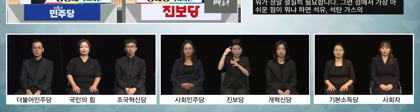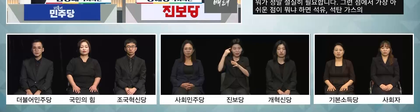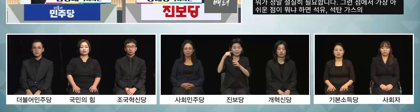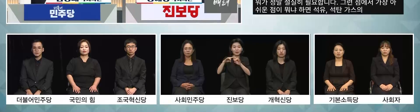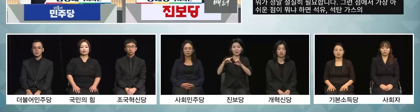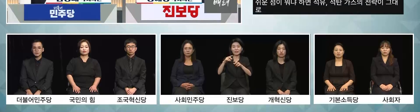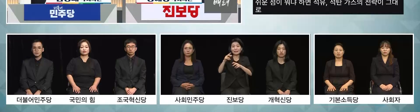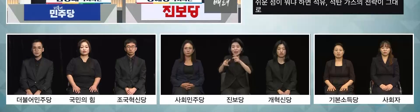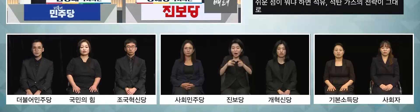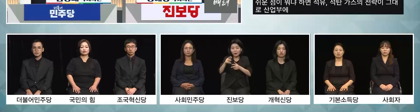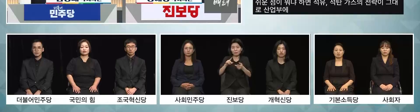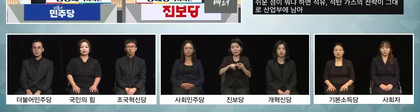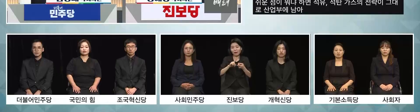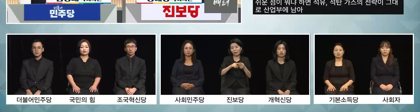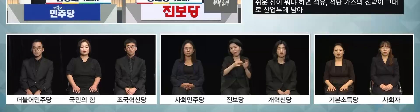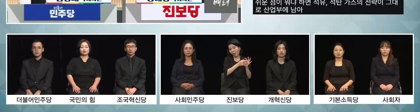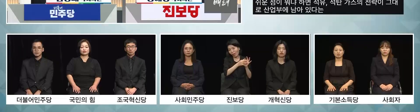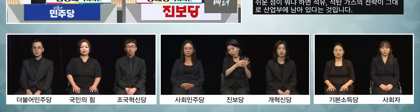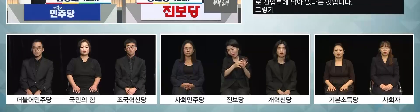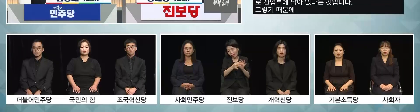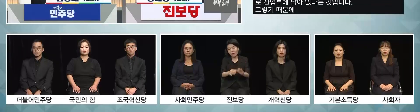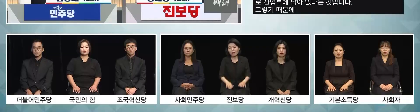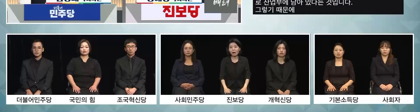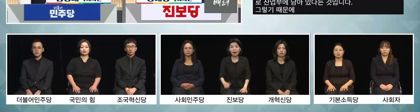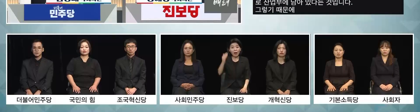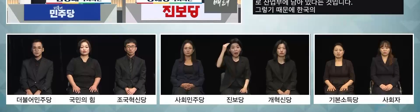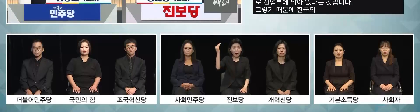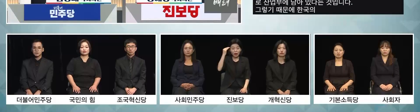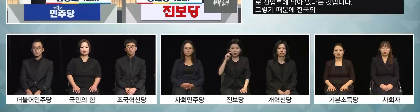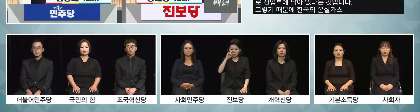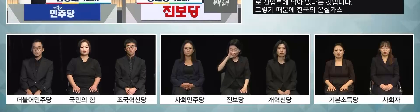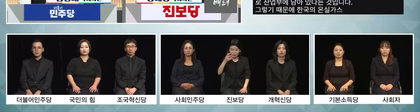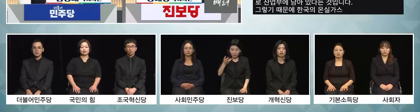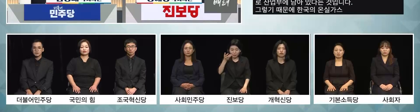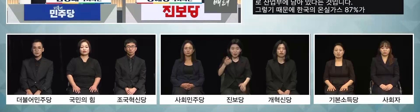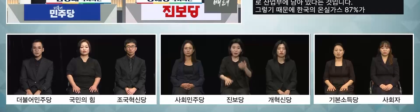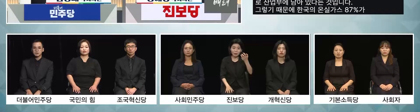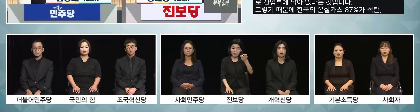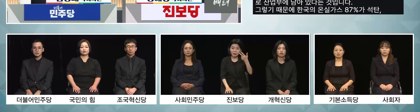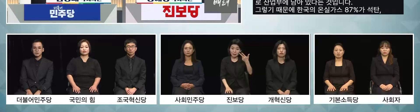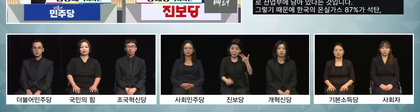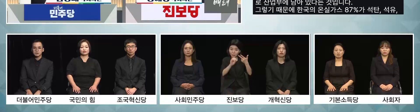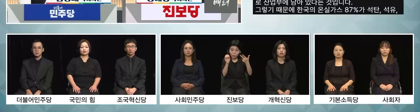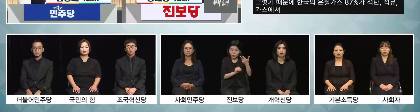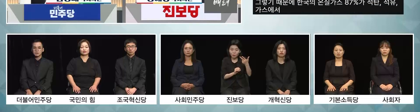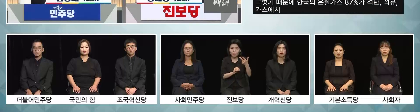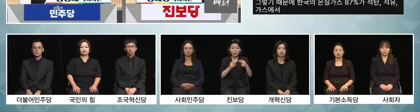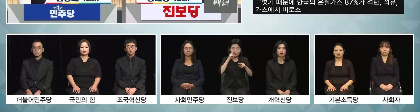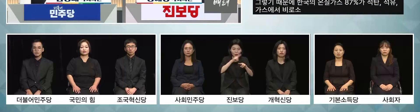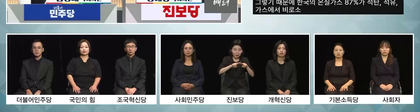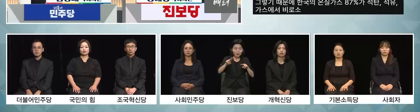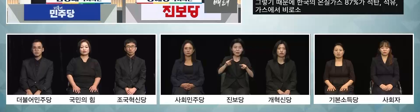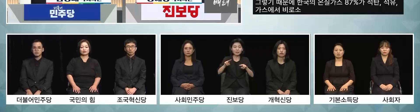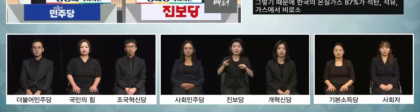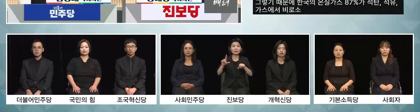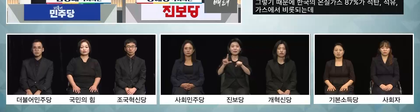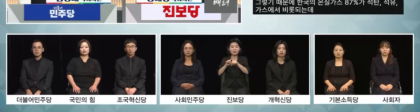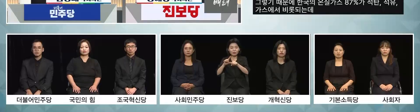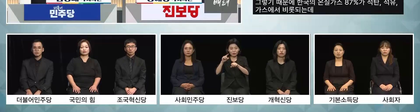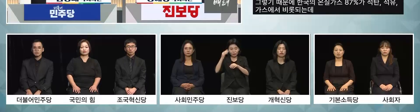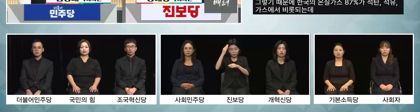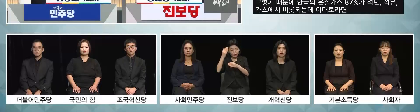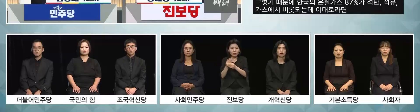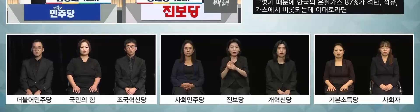그렇기 때문에 한국의 온실가스 87%가 석탄, 석유, 가스에서 비롯되는데 이대로라면